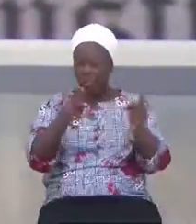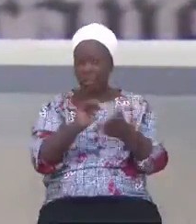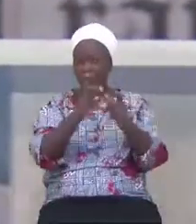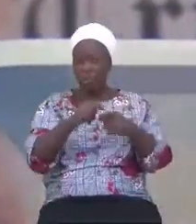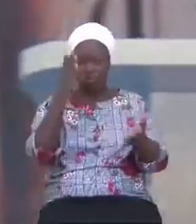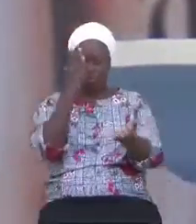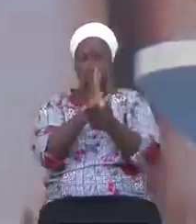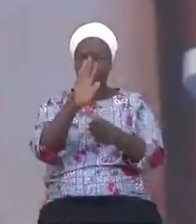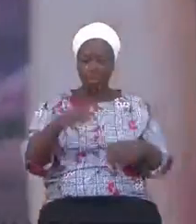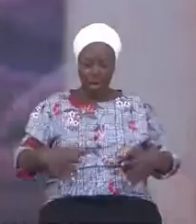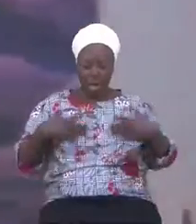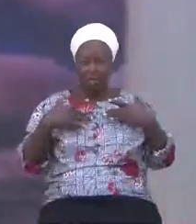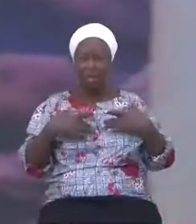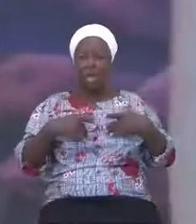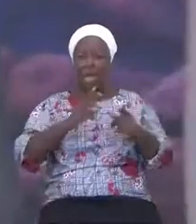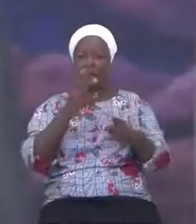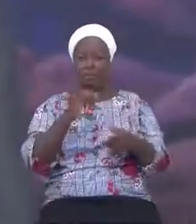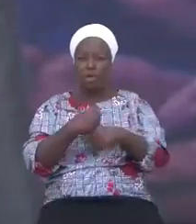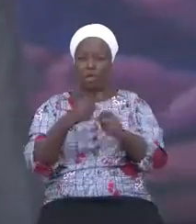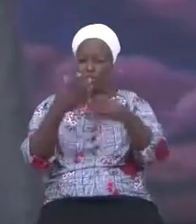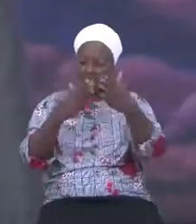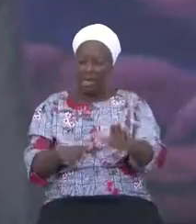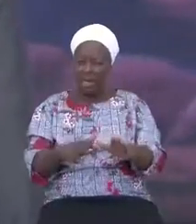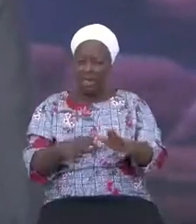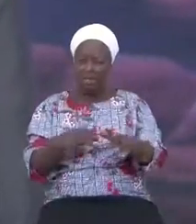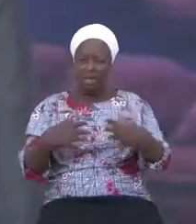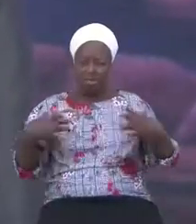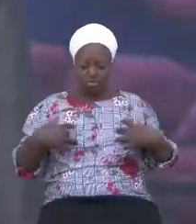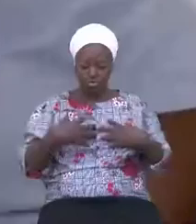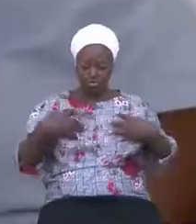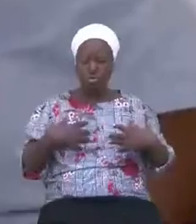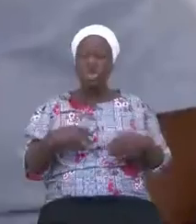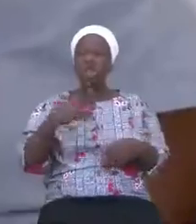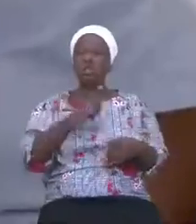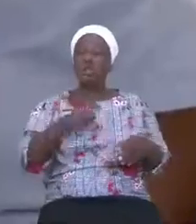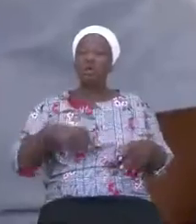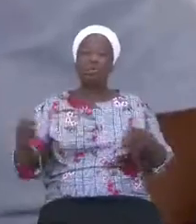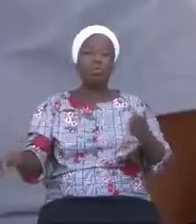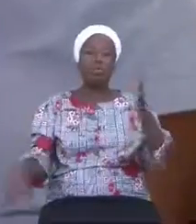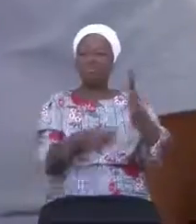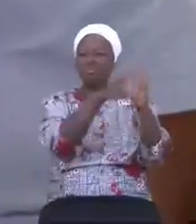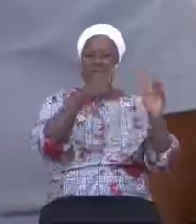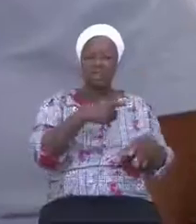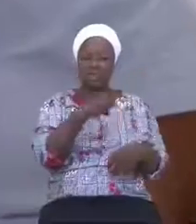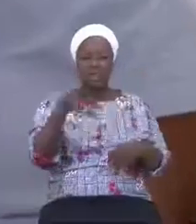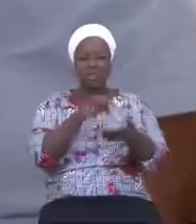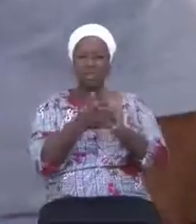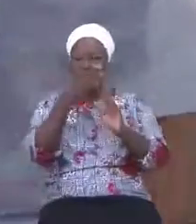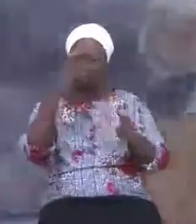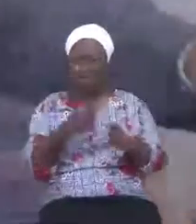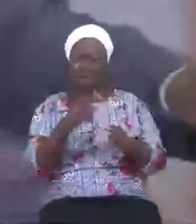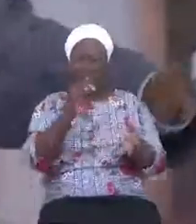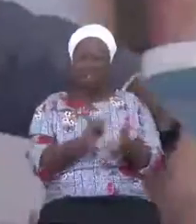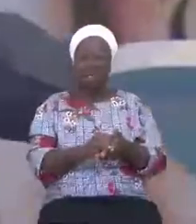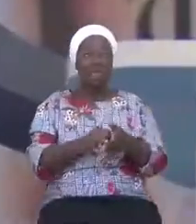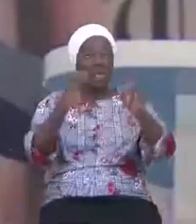vie prématurément, le Seigneur va le renvoyer afin qu'il anéantisse